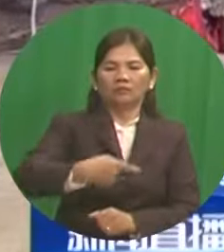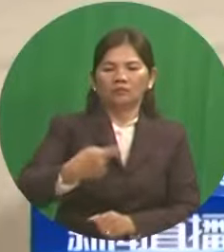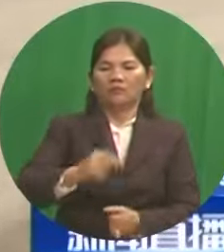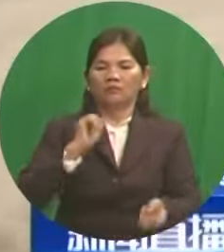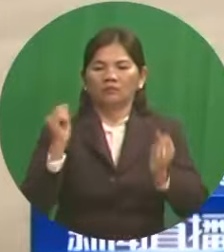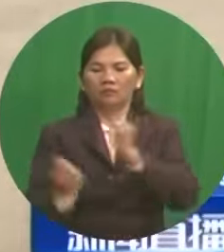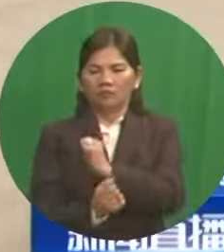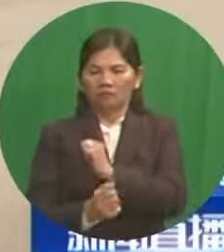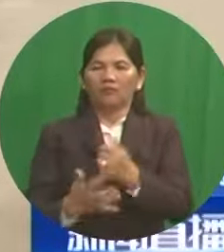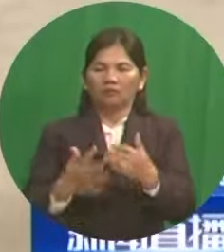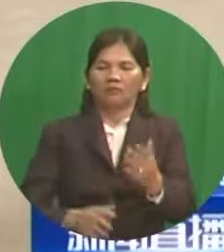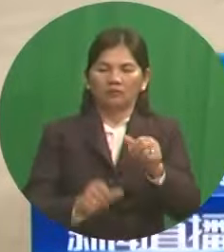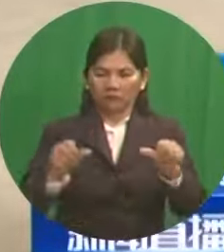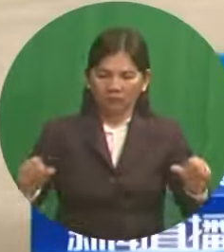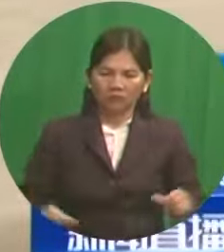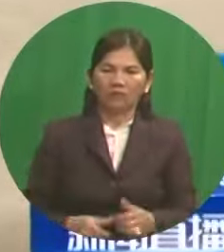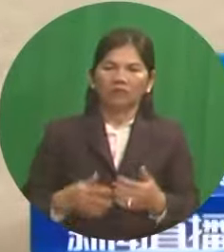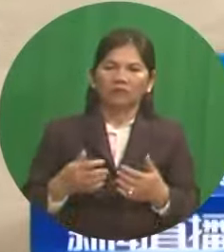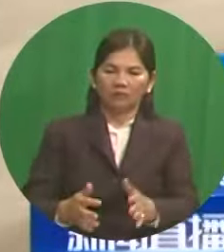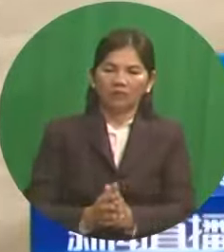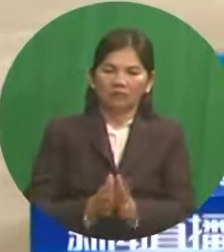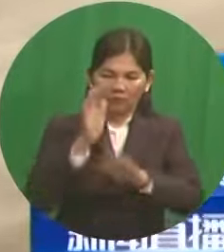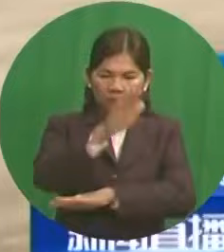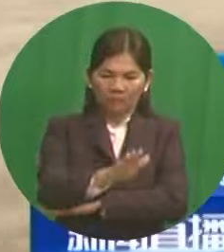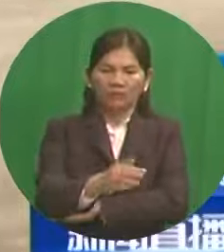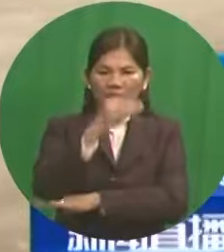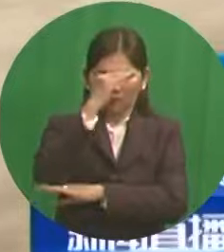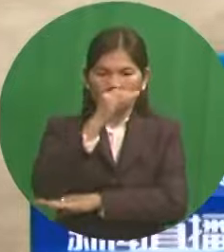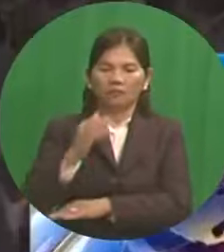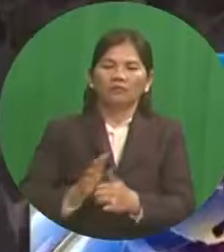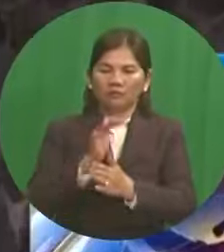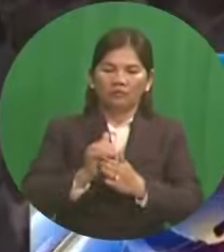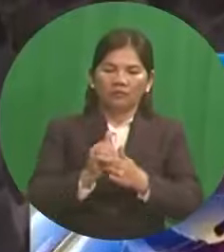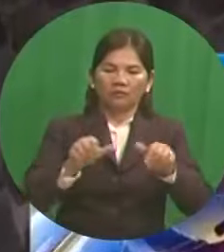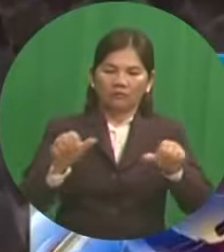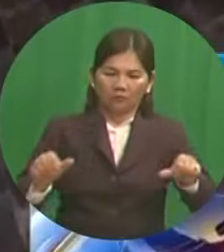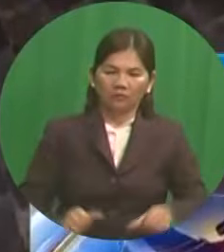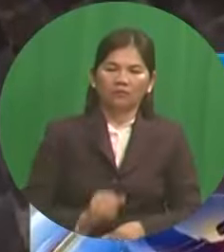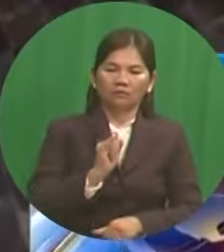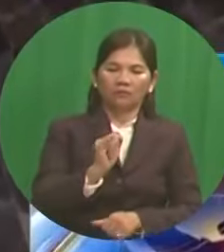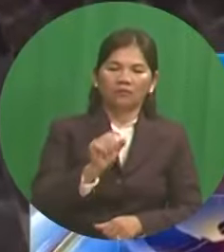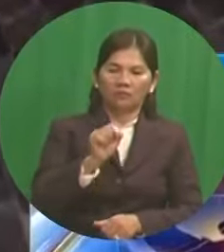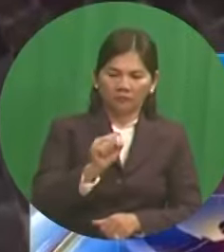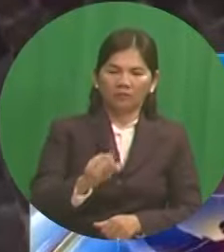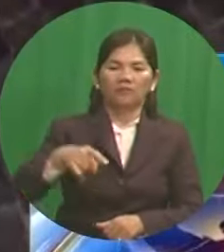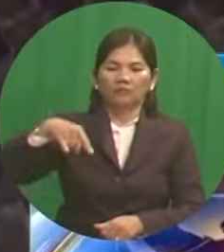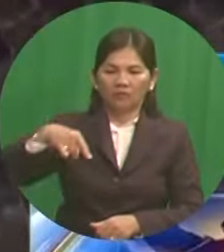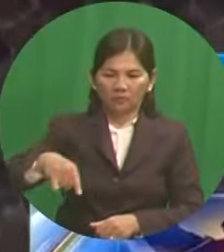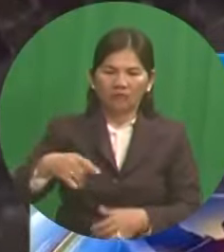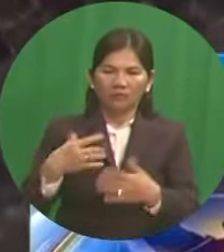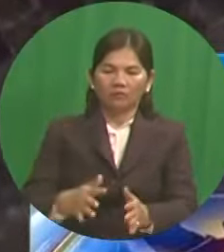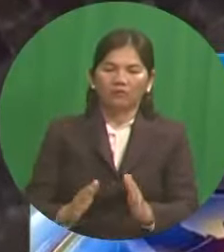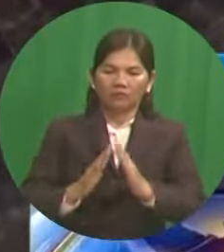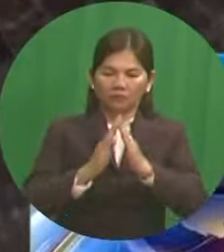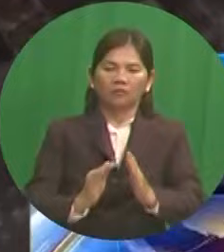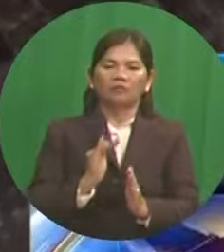ផ្លាស់ប្ដូរទីតាំងនៅក្នុងតំបន់ដែរកាលពីរសៀលថ្ងៃសៅរ៍រដ្ឋាភិបាលនៅក្នុងតំបន់ជិនតុងណានជាកន្លែងដែលស្រុ